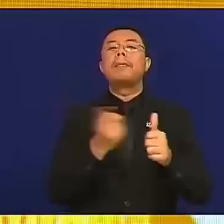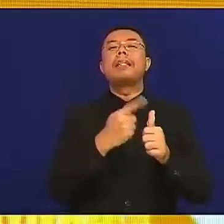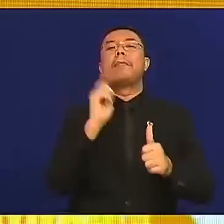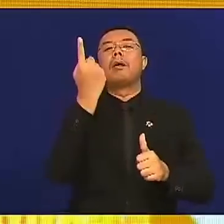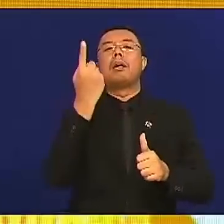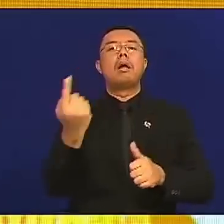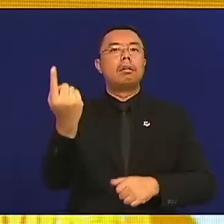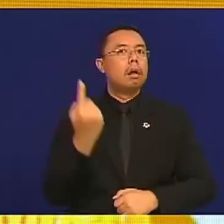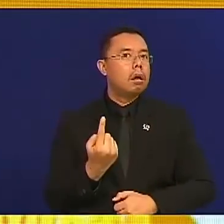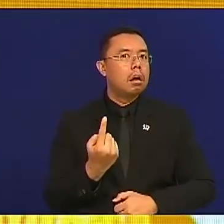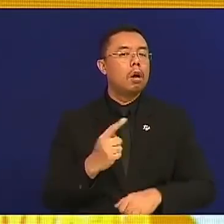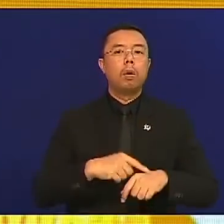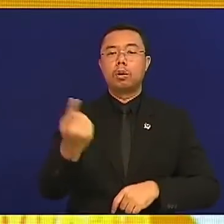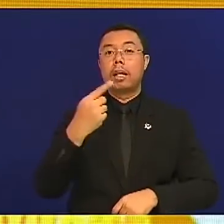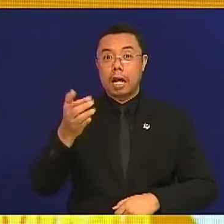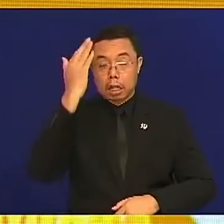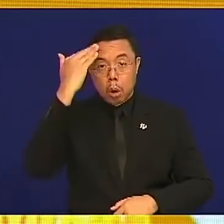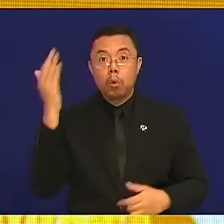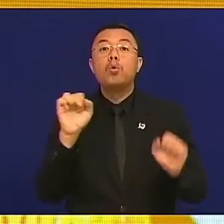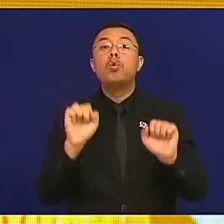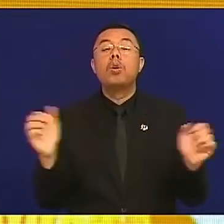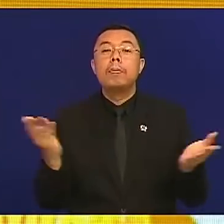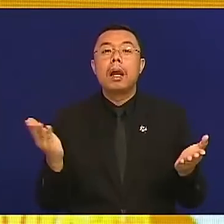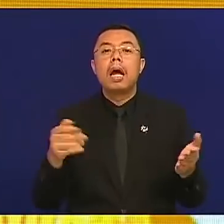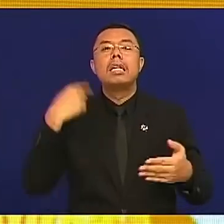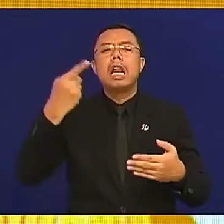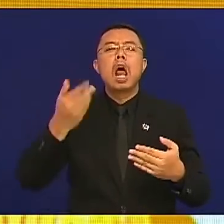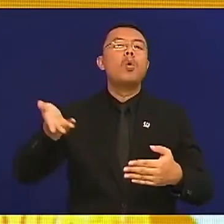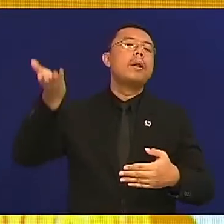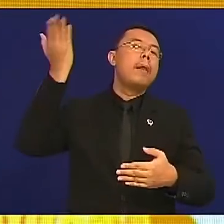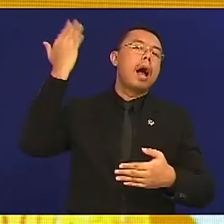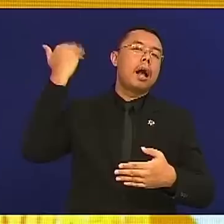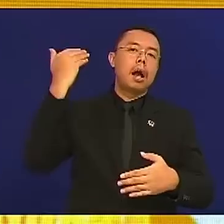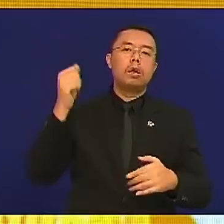datang. Dan begitu datang, Anda tahu duduknya di mana? Selalu di belakang.